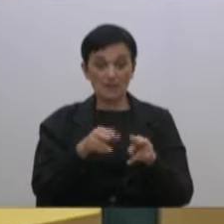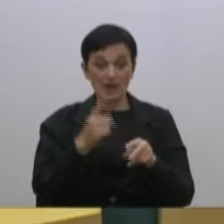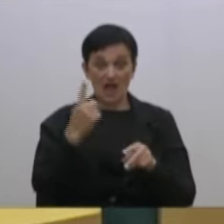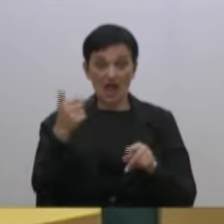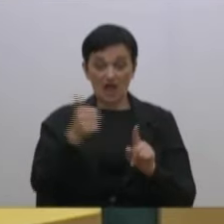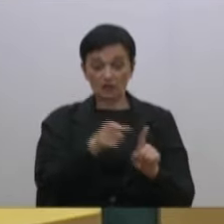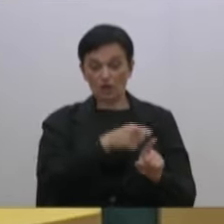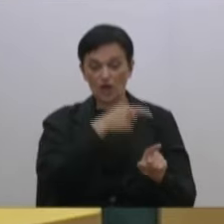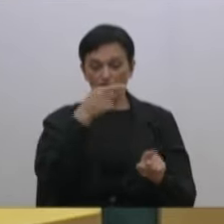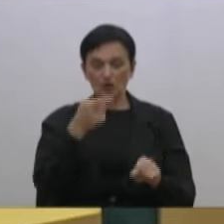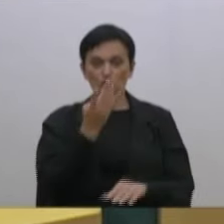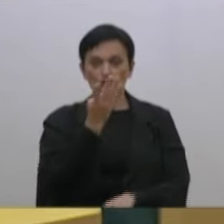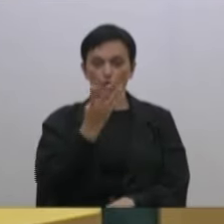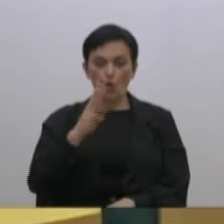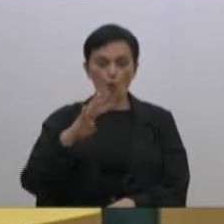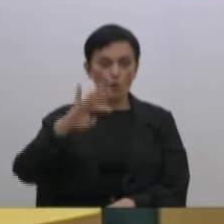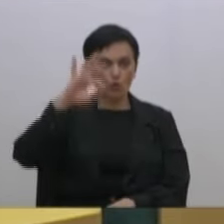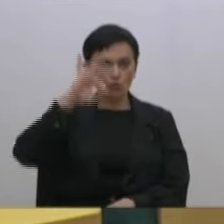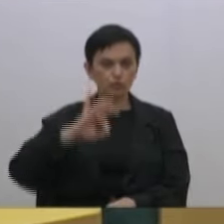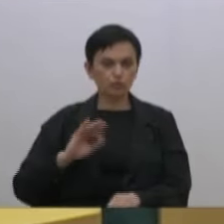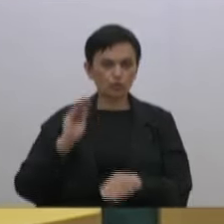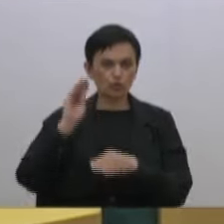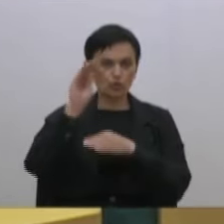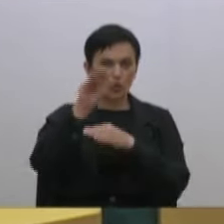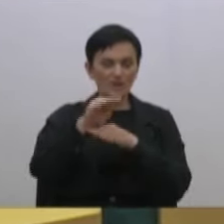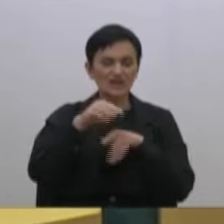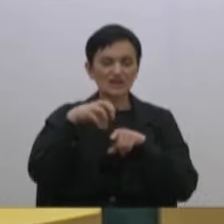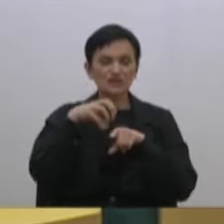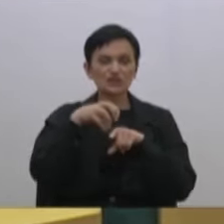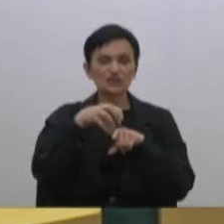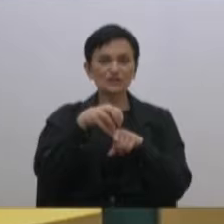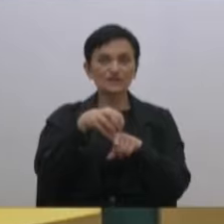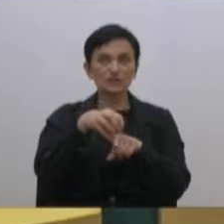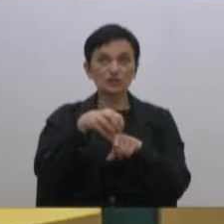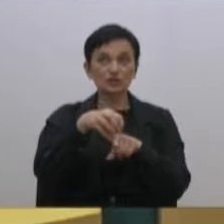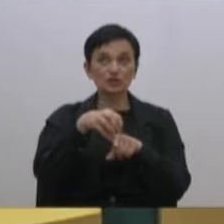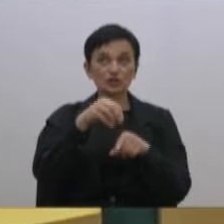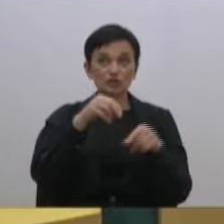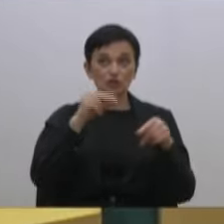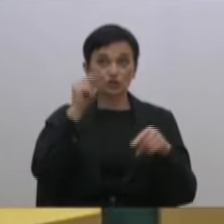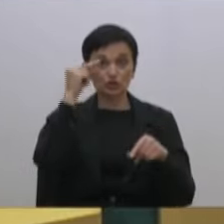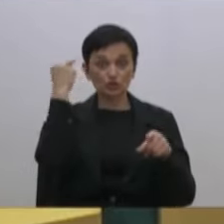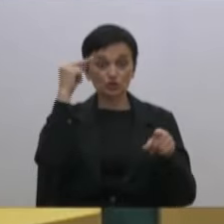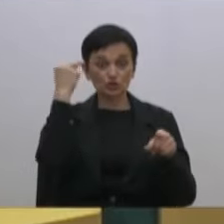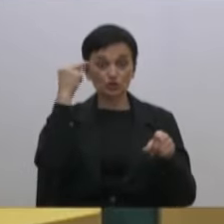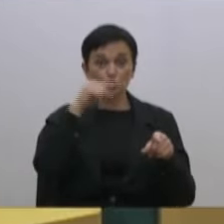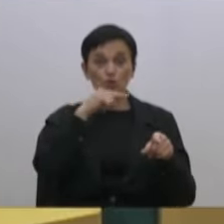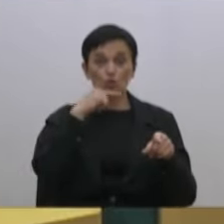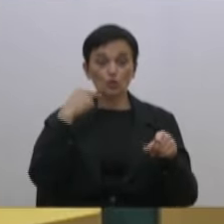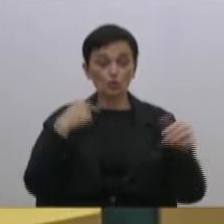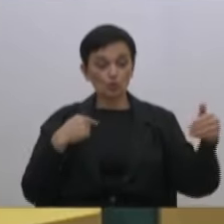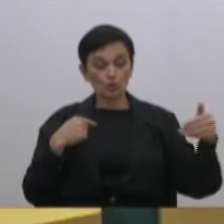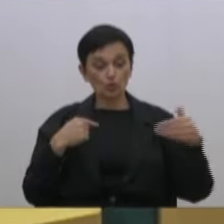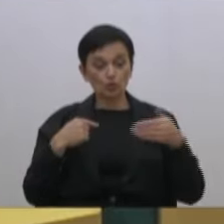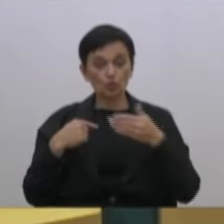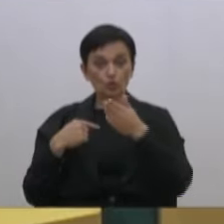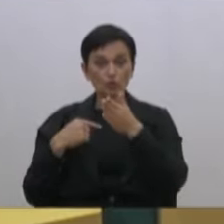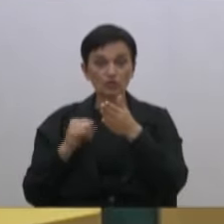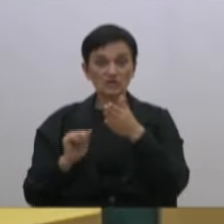კვირაში 44%-ით გაიზარდა იმ ტვირთების მოცულობა, რომლებიც ჩინეთიდან რუსეთის გავლით მიდის